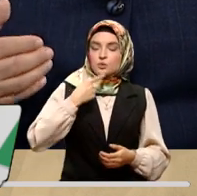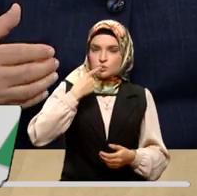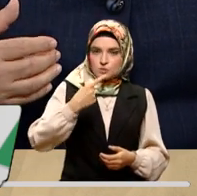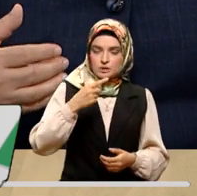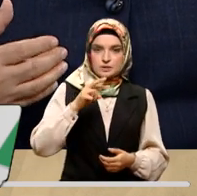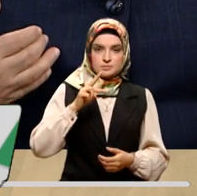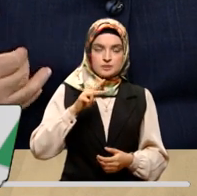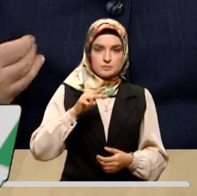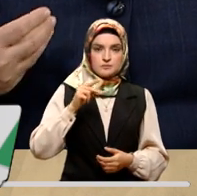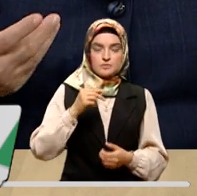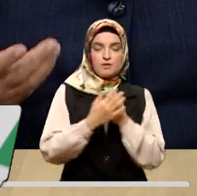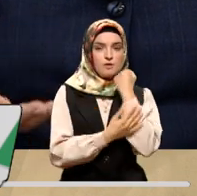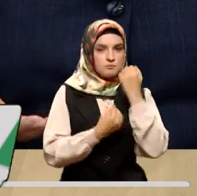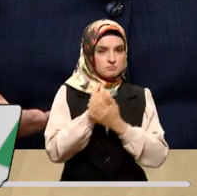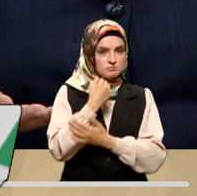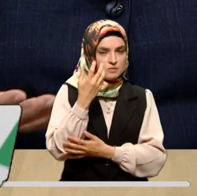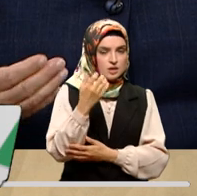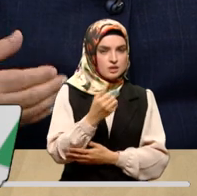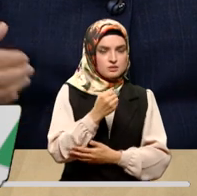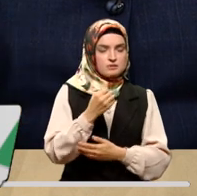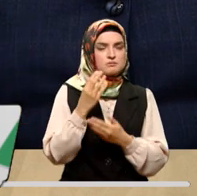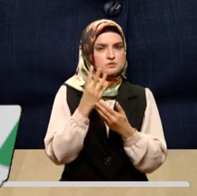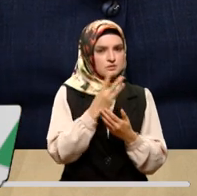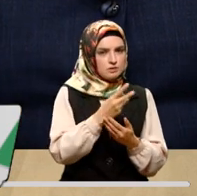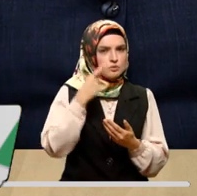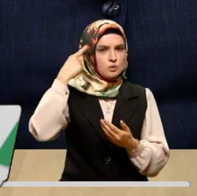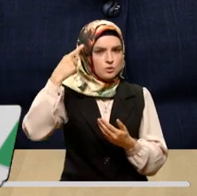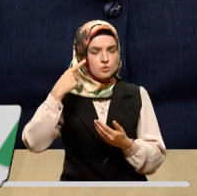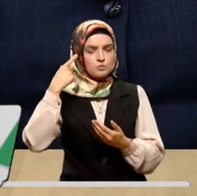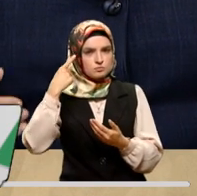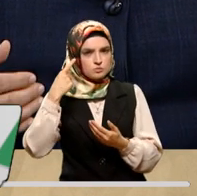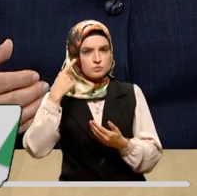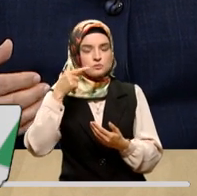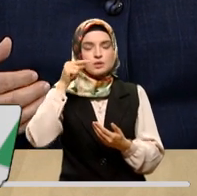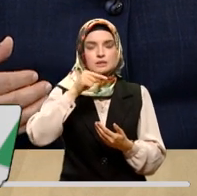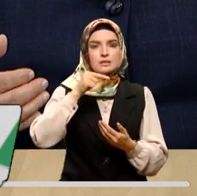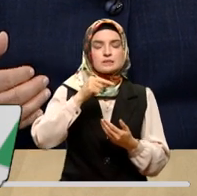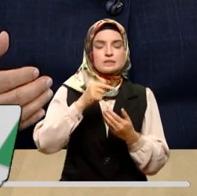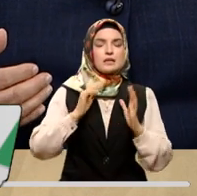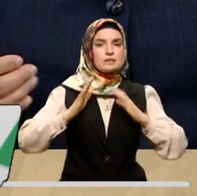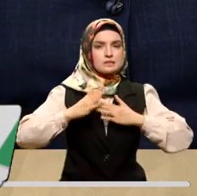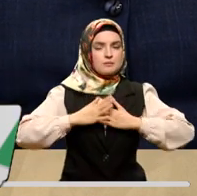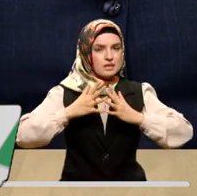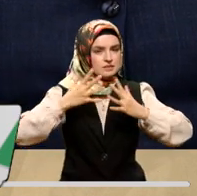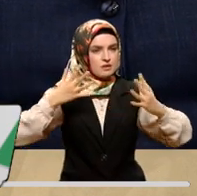gibi, yani abdest alırken sırasını gözetmek, namazda safta durabilmek, yani bir